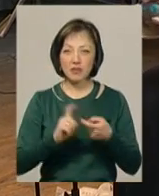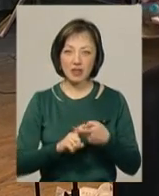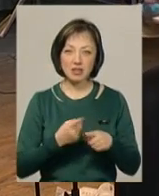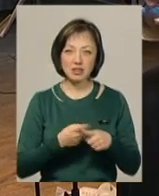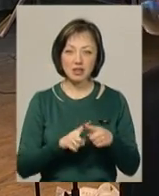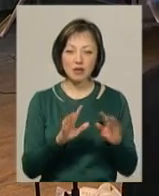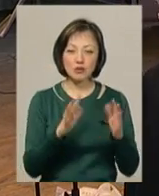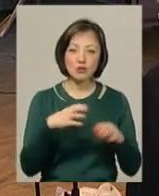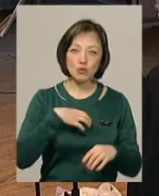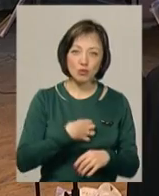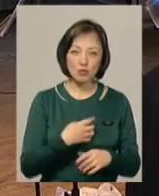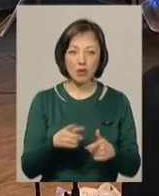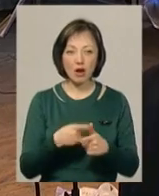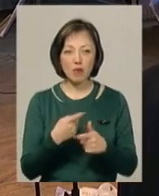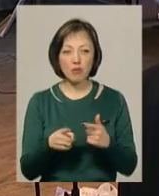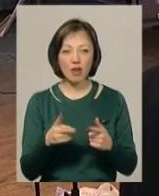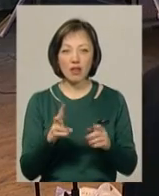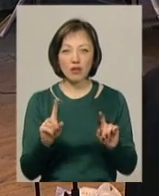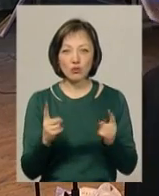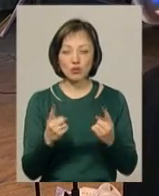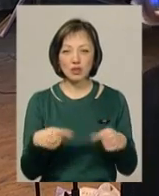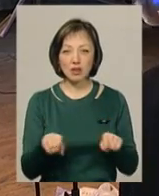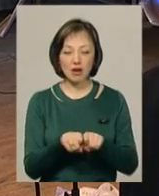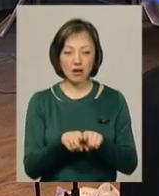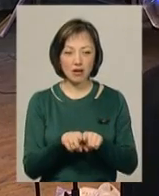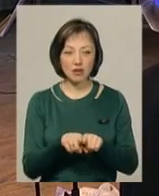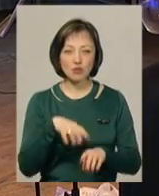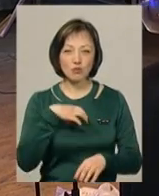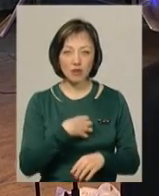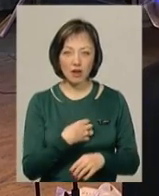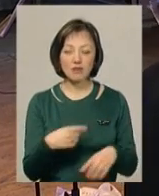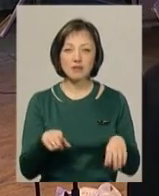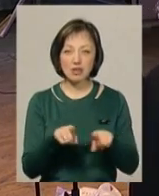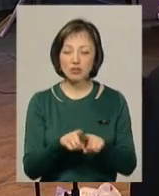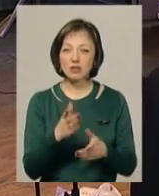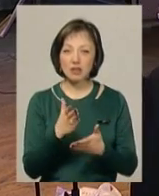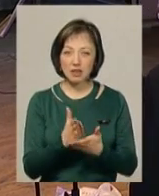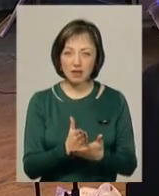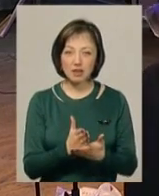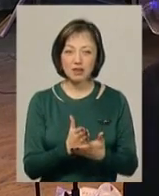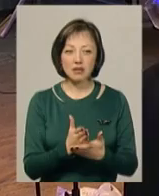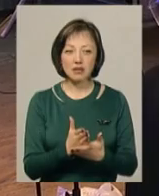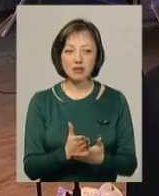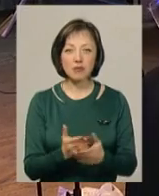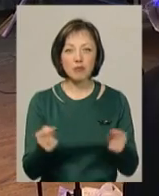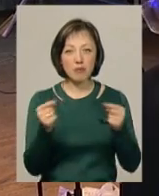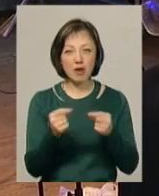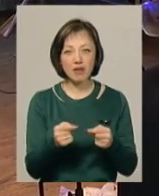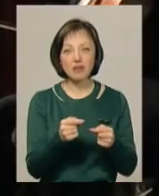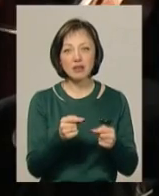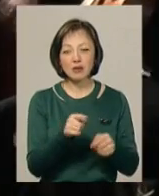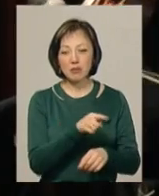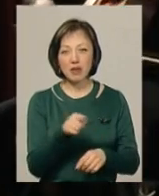з якимось сумом. Але вона не є зовсім така вже сумна, вона все ж таки є в певній мірі